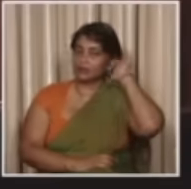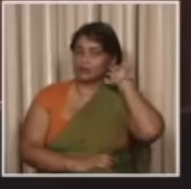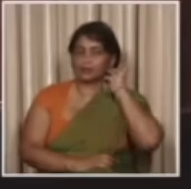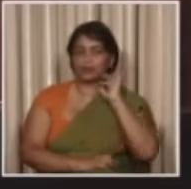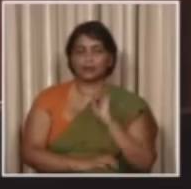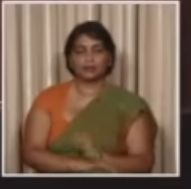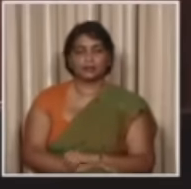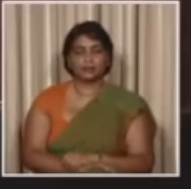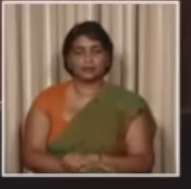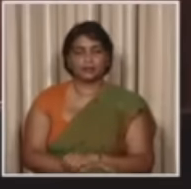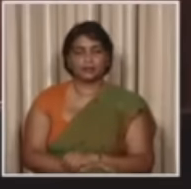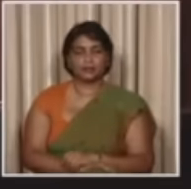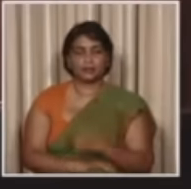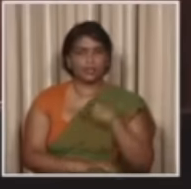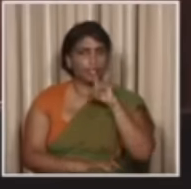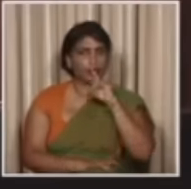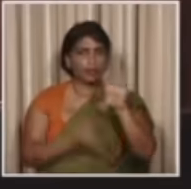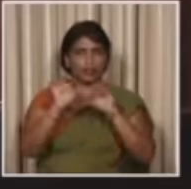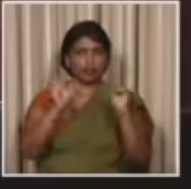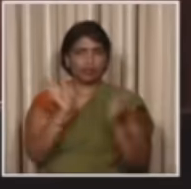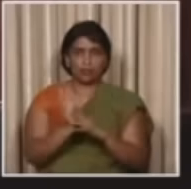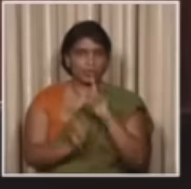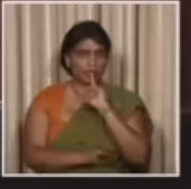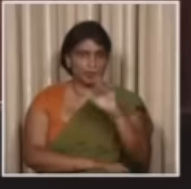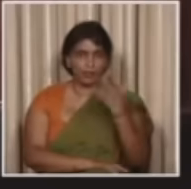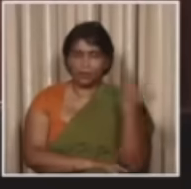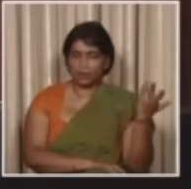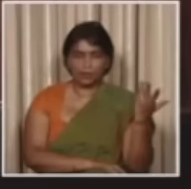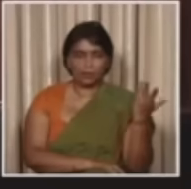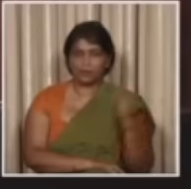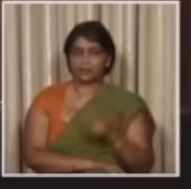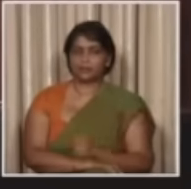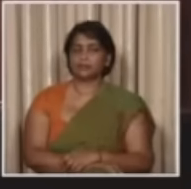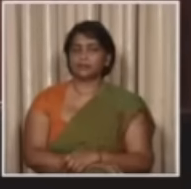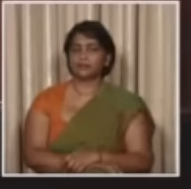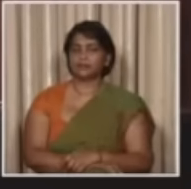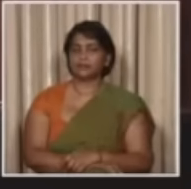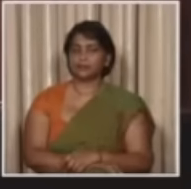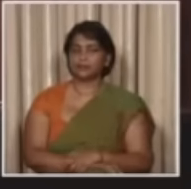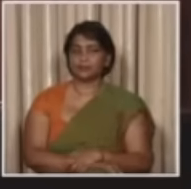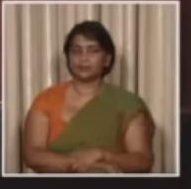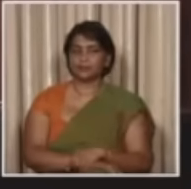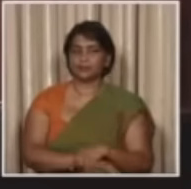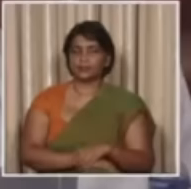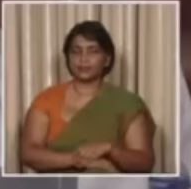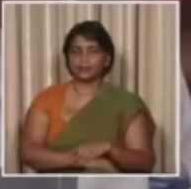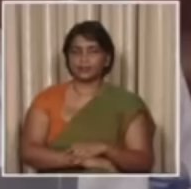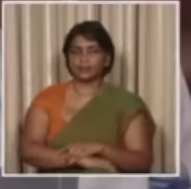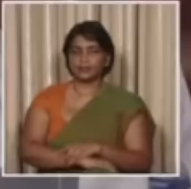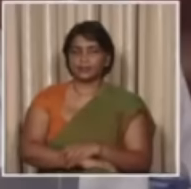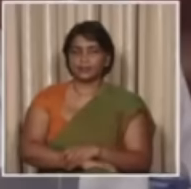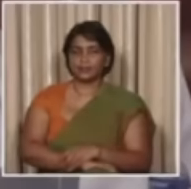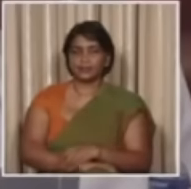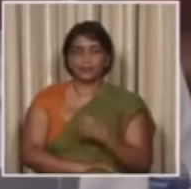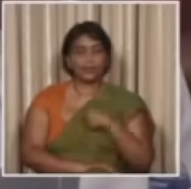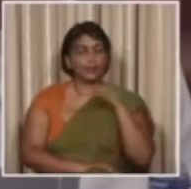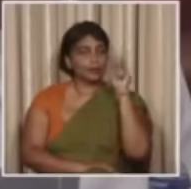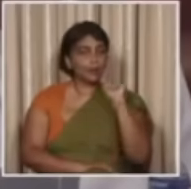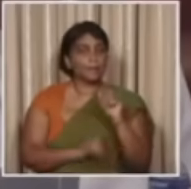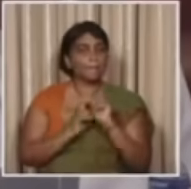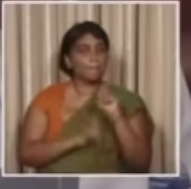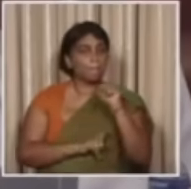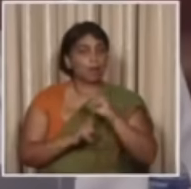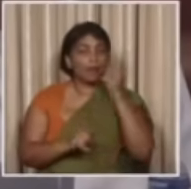මම කිව්වේ නෑ සිලෙක් කමිටි එකක් දාන්න. ඔව් සභාන් කිරියල මැතිතුමා. නෑ නෑ නෑ මම ඔබතුමාට කිව්වා